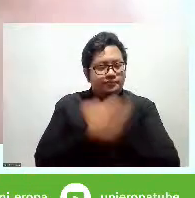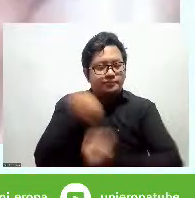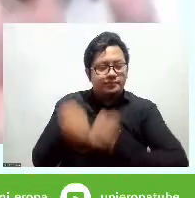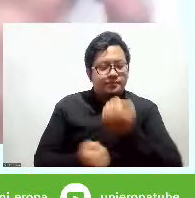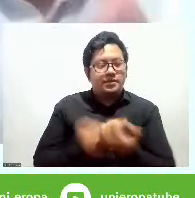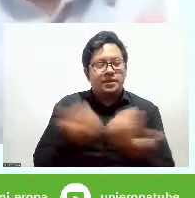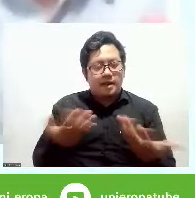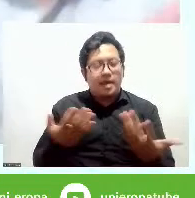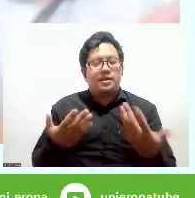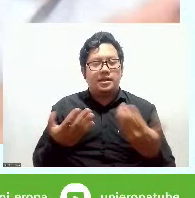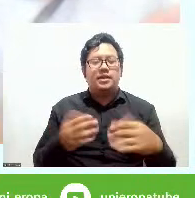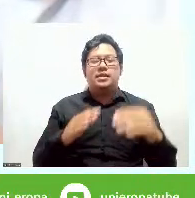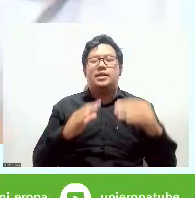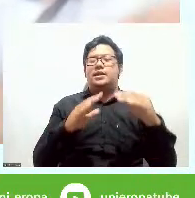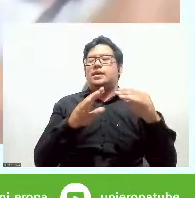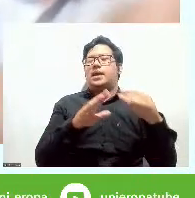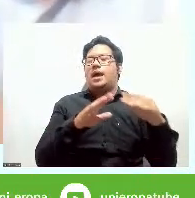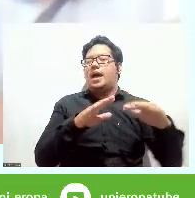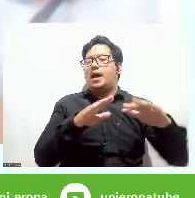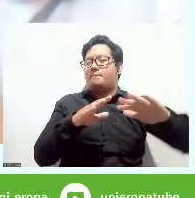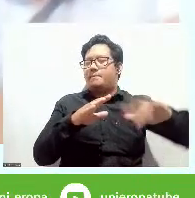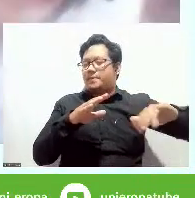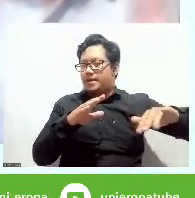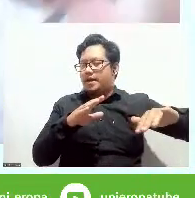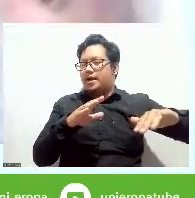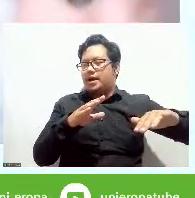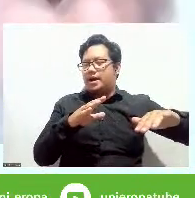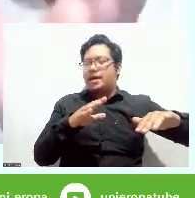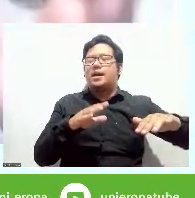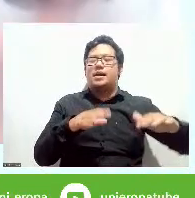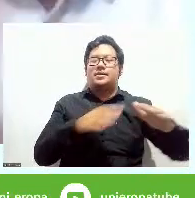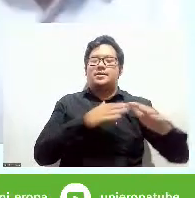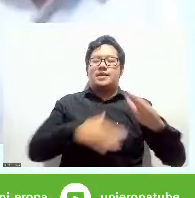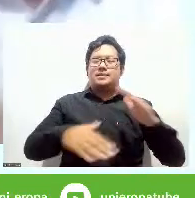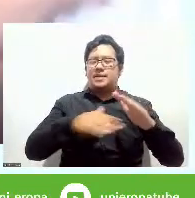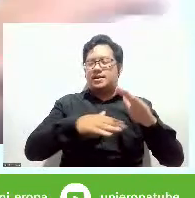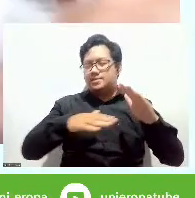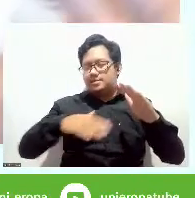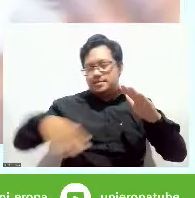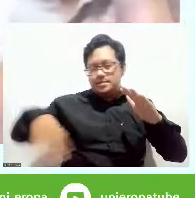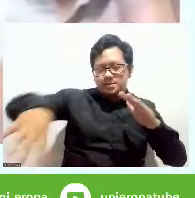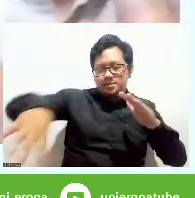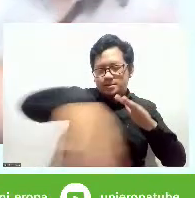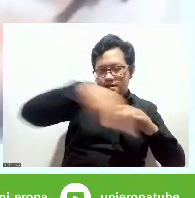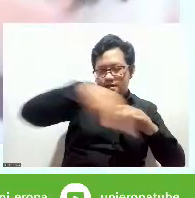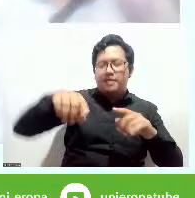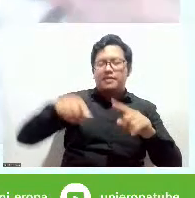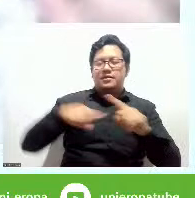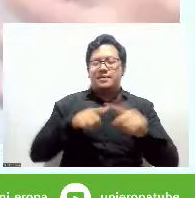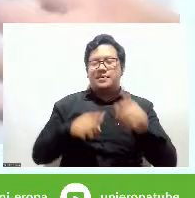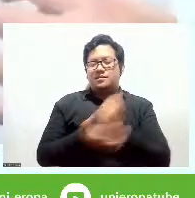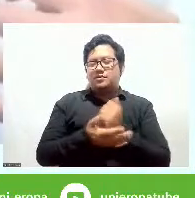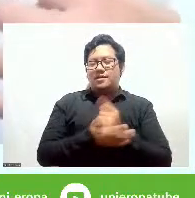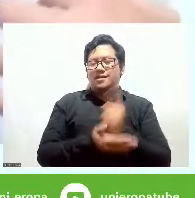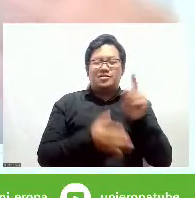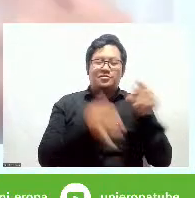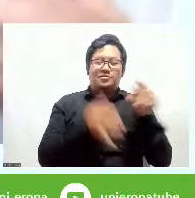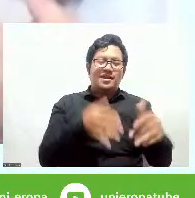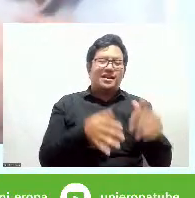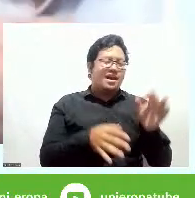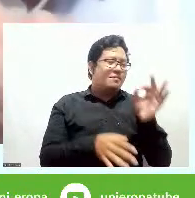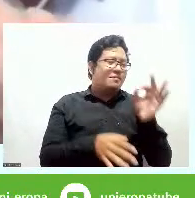tapi sebetulnya ada satu aspek yang kebetulan tidak ditentukan oleh project ini itu adalah ditingkatan